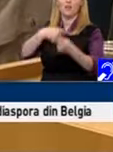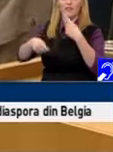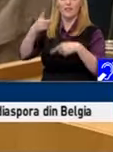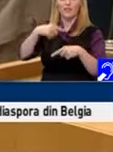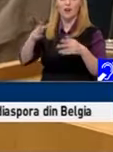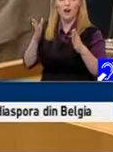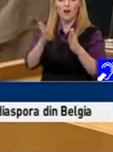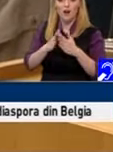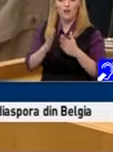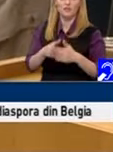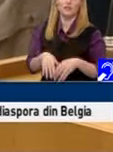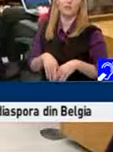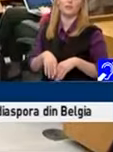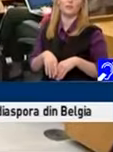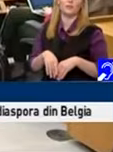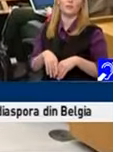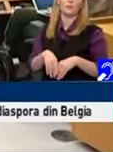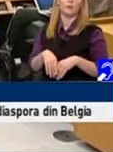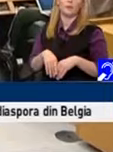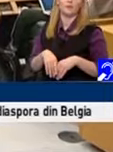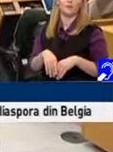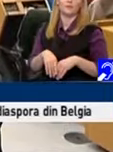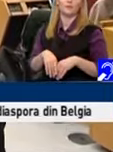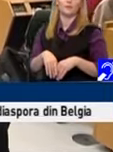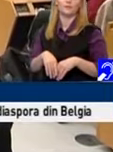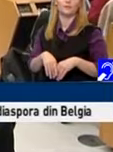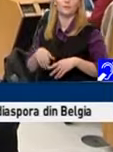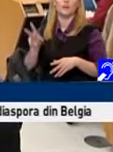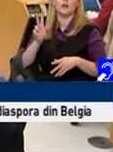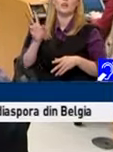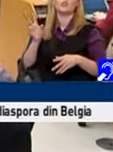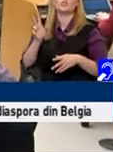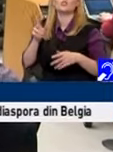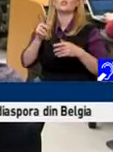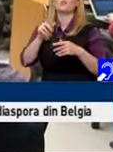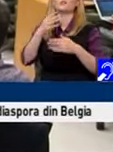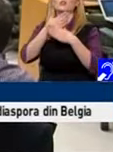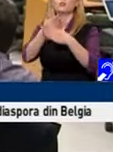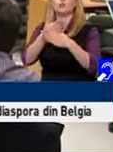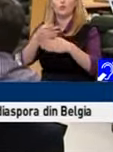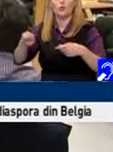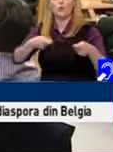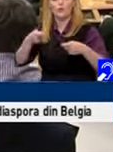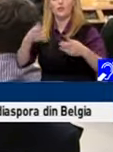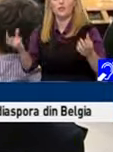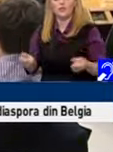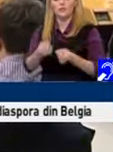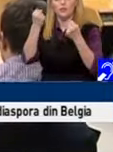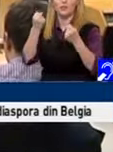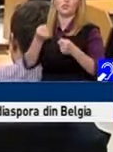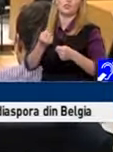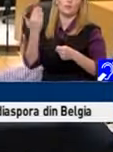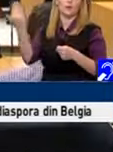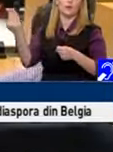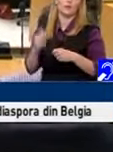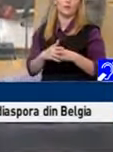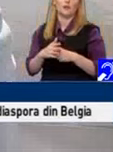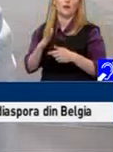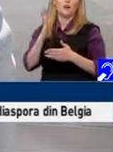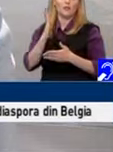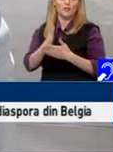acasă, al reinserției, al măsurilor pe care guvernul le-a luat pentru sprijinirea acestui fenomen. Cred că